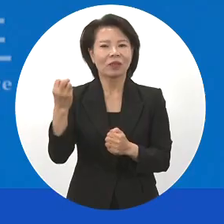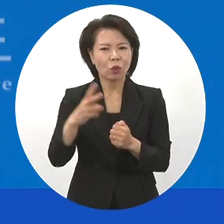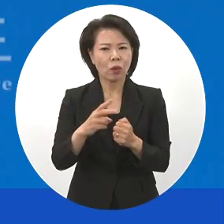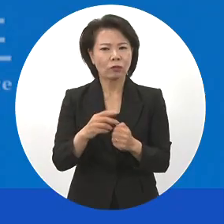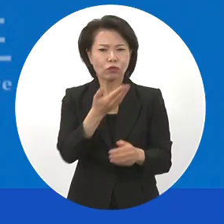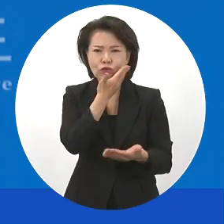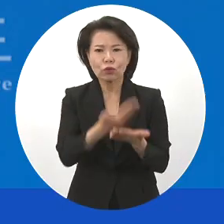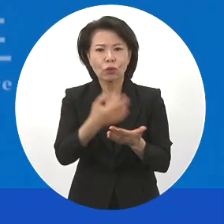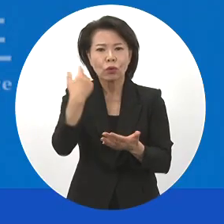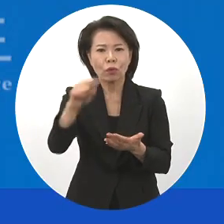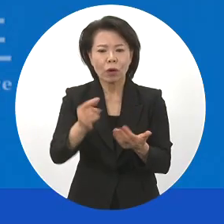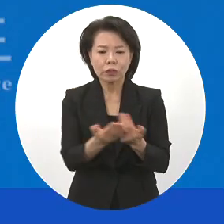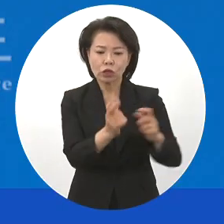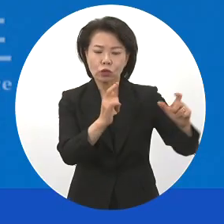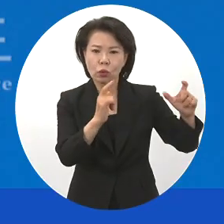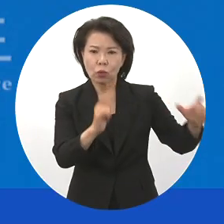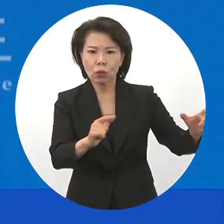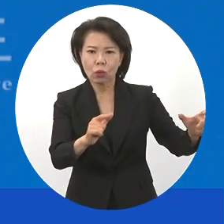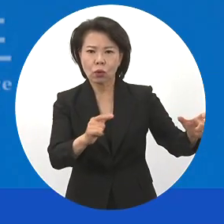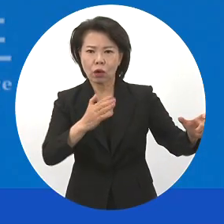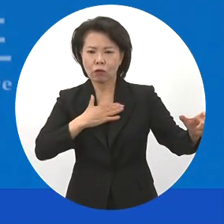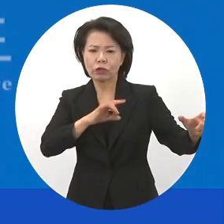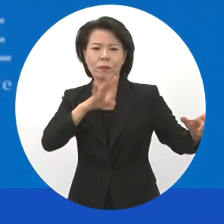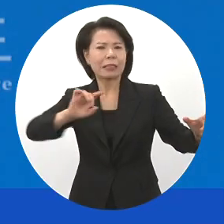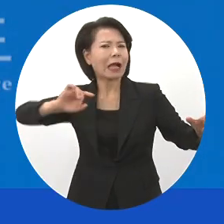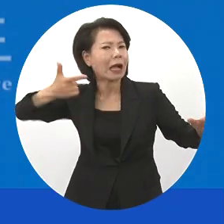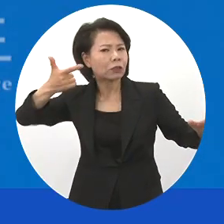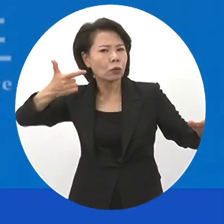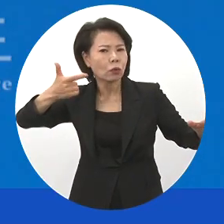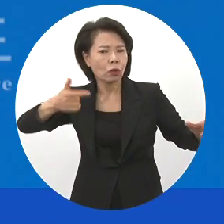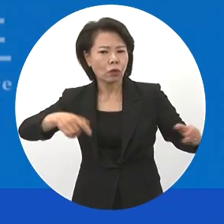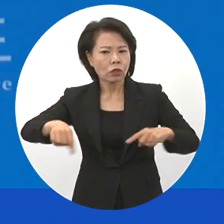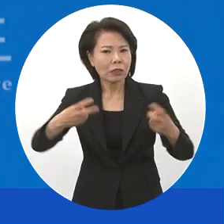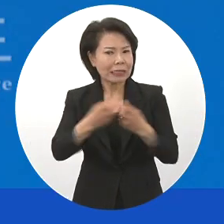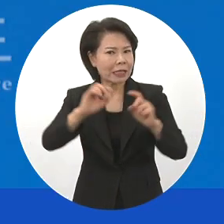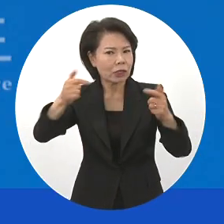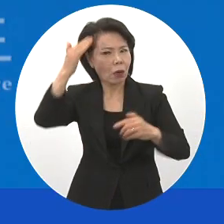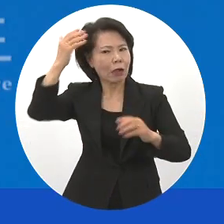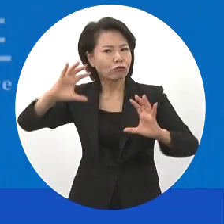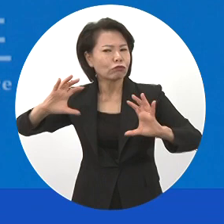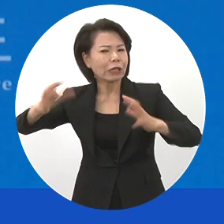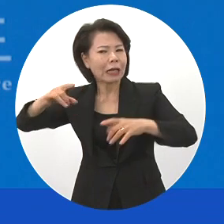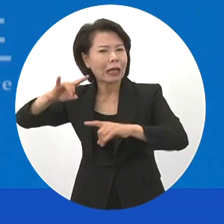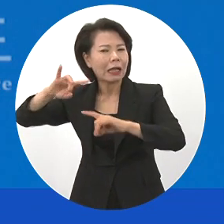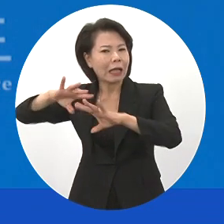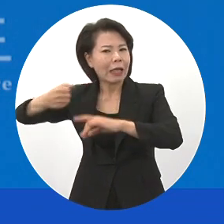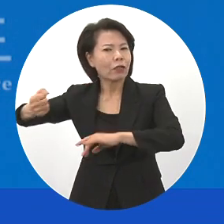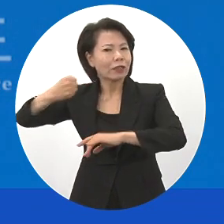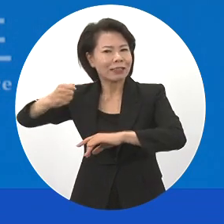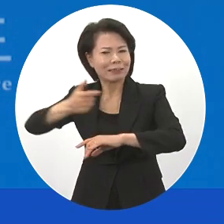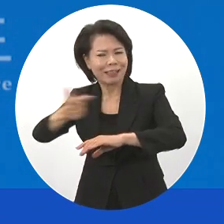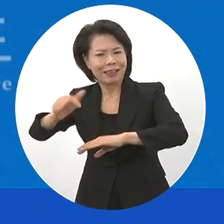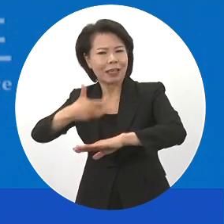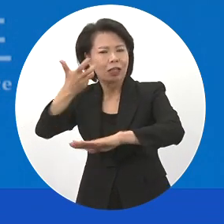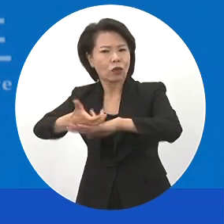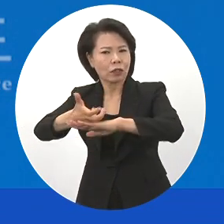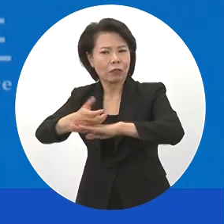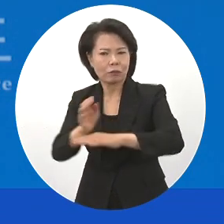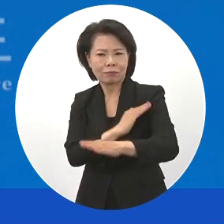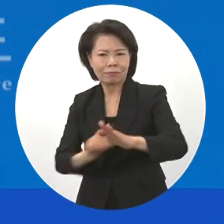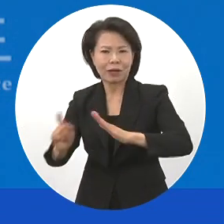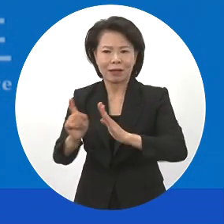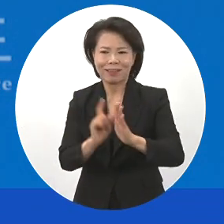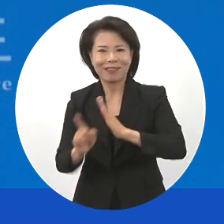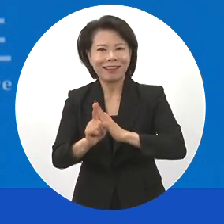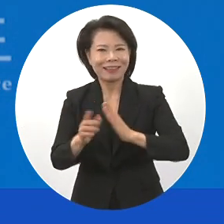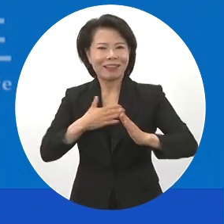것이고, 무엇보다도 제주가 우리만의 정책이 아닌 대한민국의 에너지 대전환을 선도해